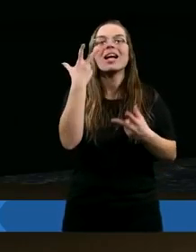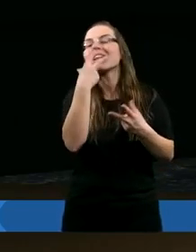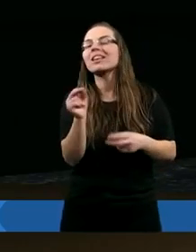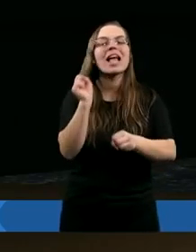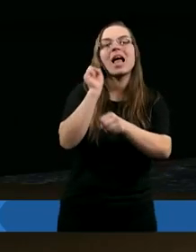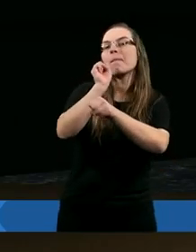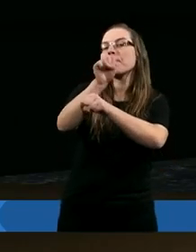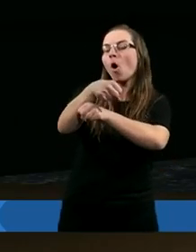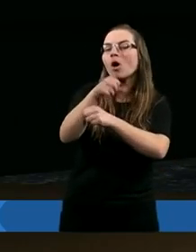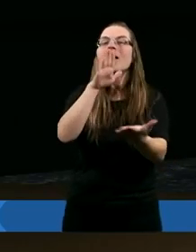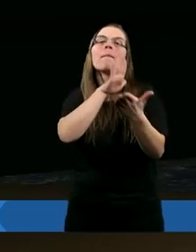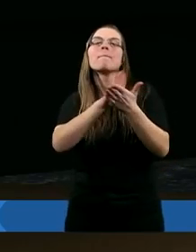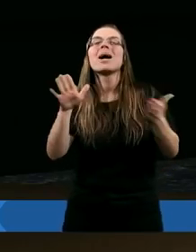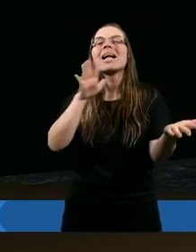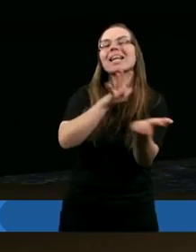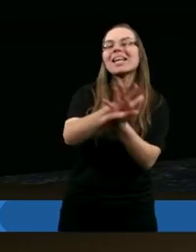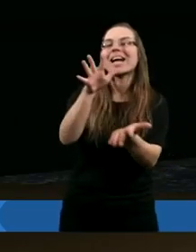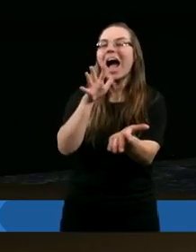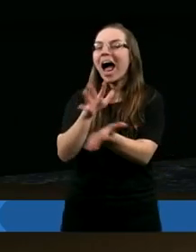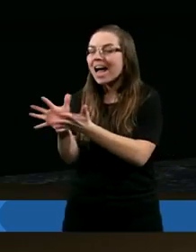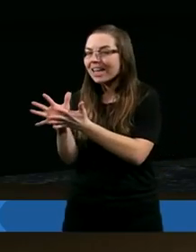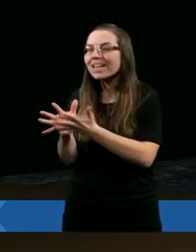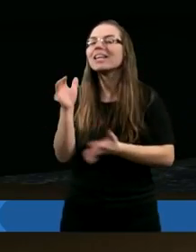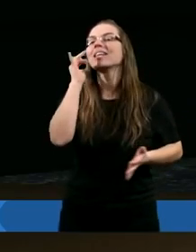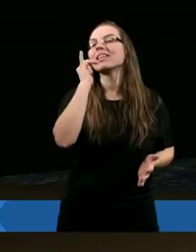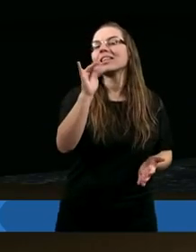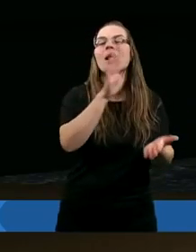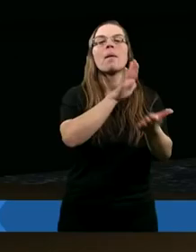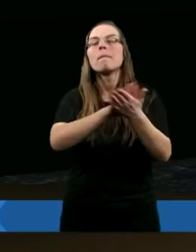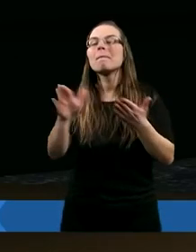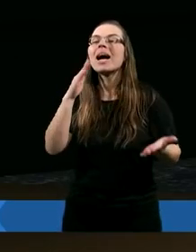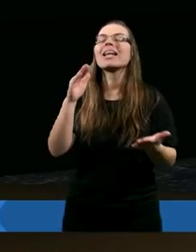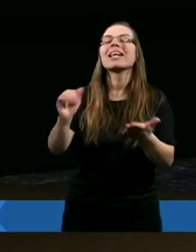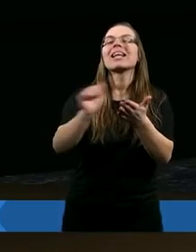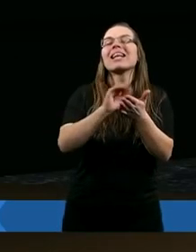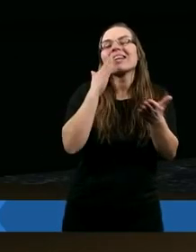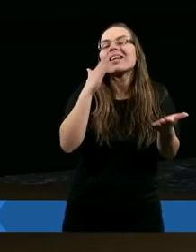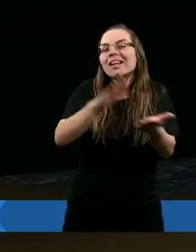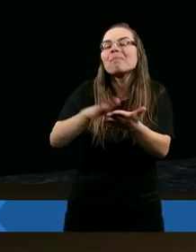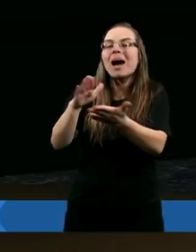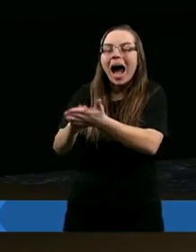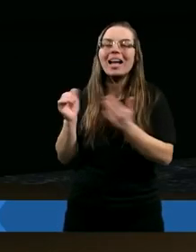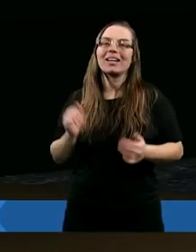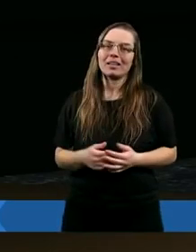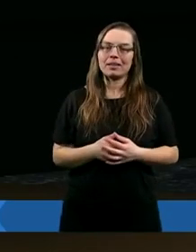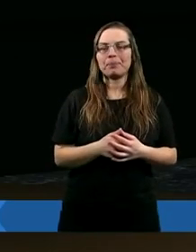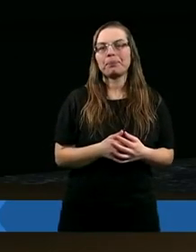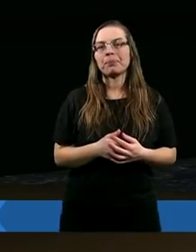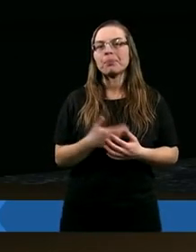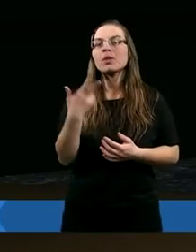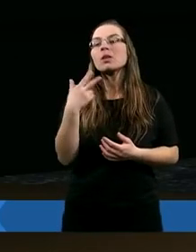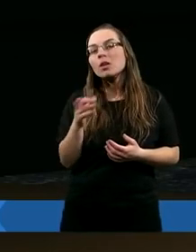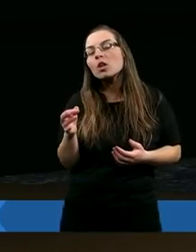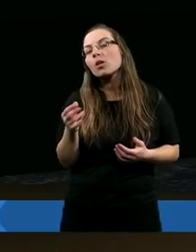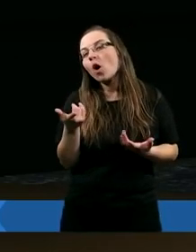niepokalany, bez skazy i bez zmazy. No,